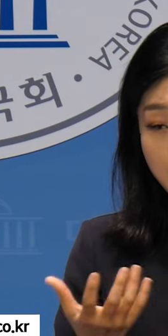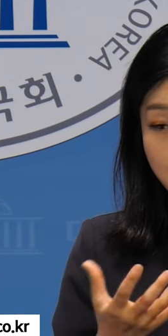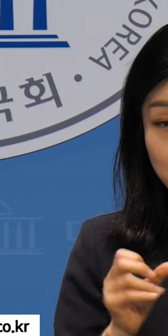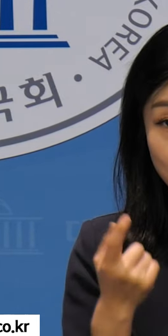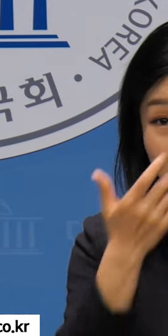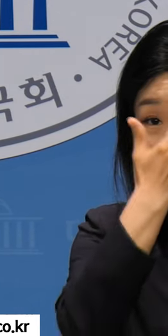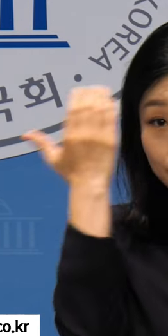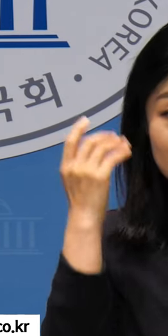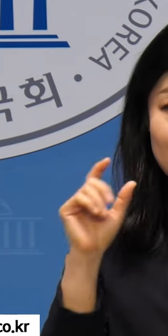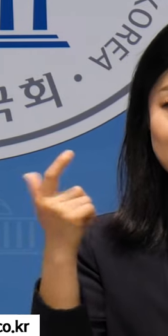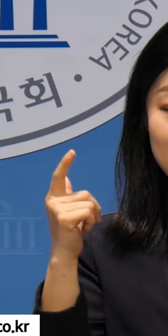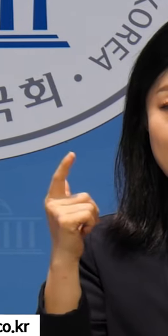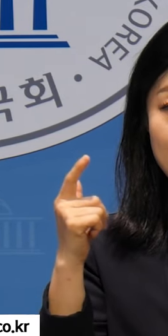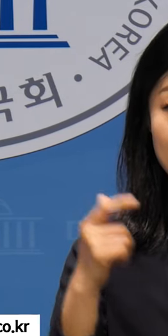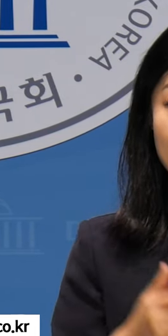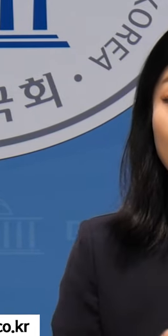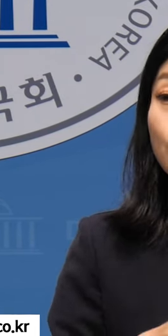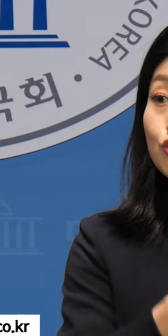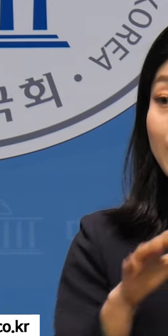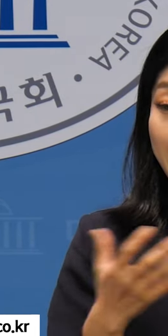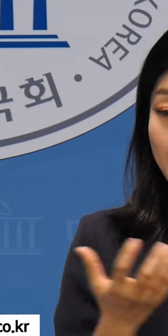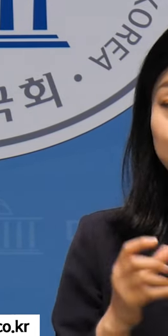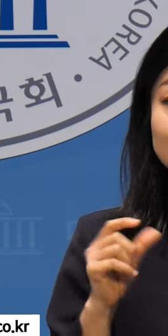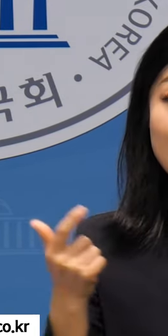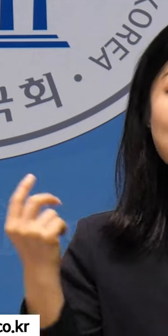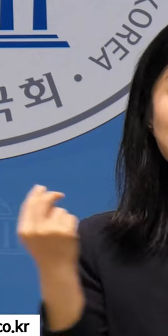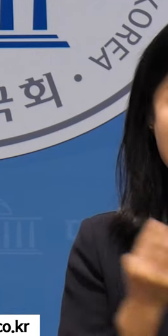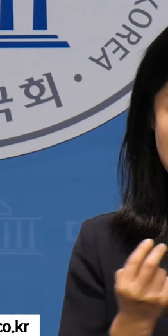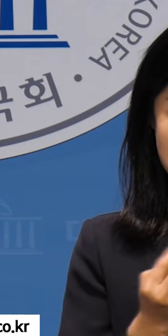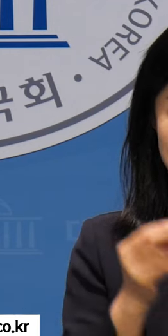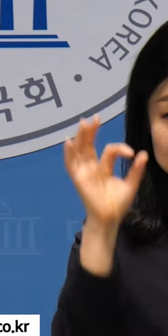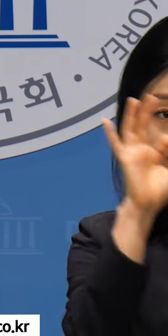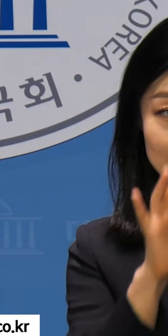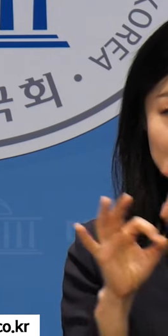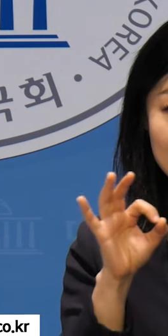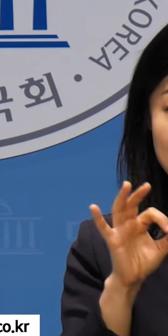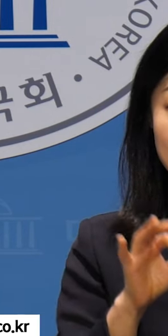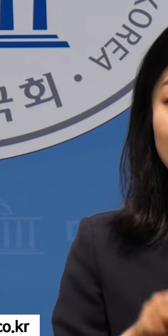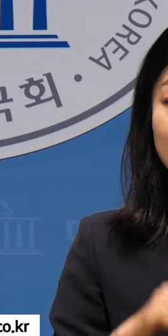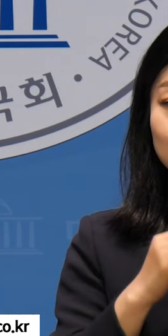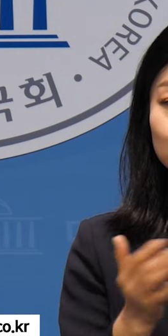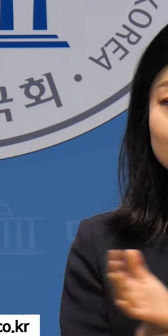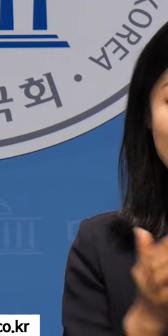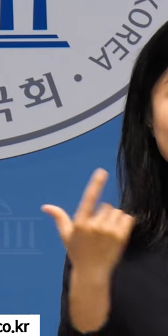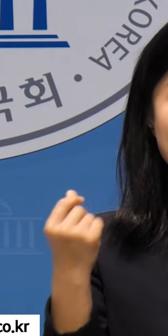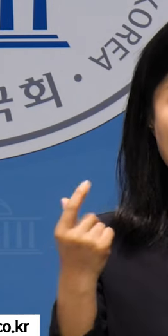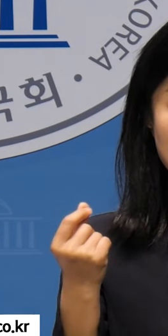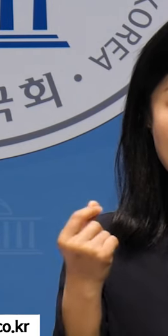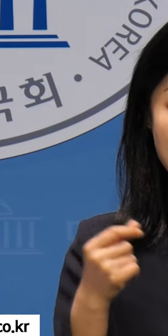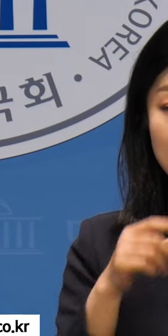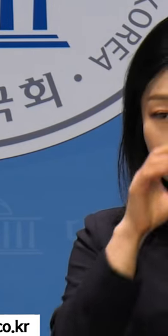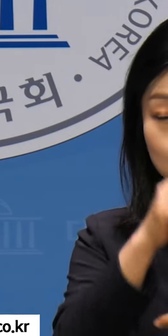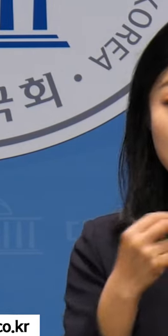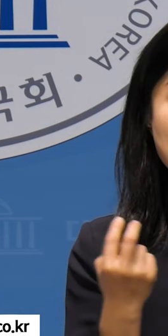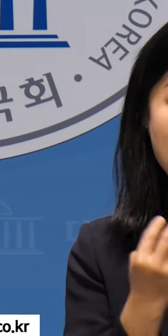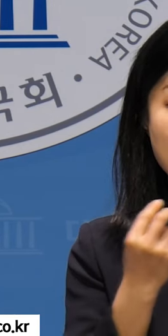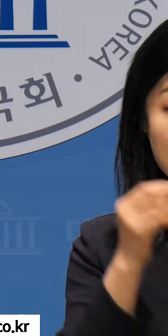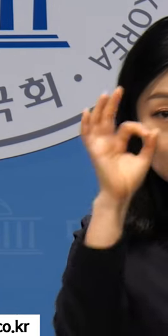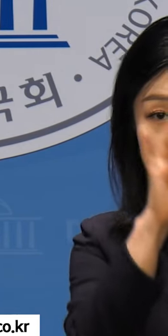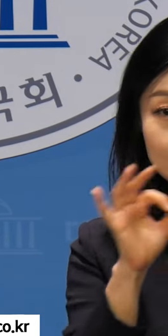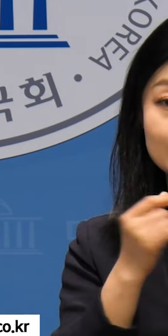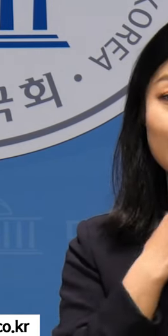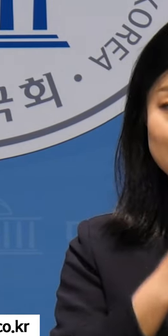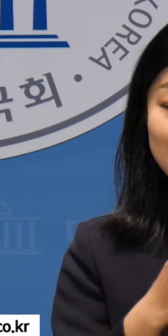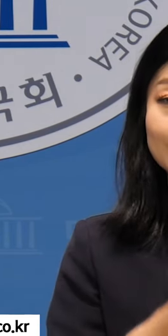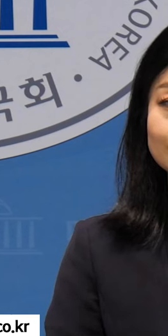아프니까 청춘이다가 아닌 우리가 아프지 않을 방법을 진보 정당답게 정치적 해법으로 함께